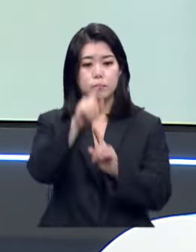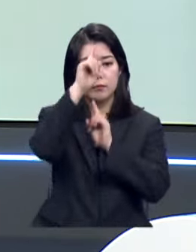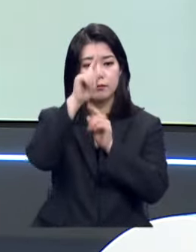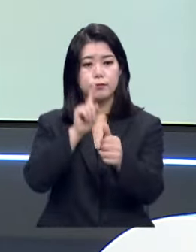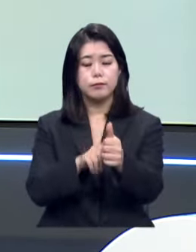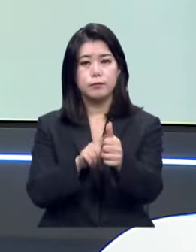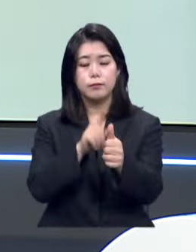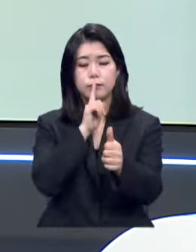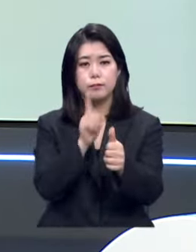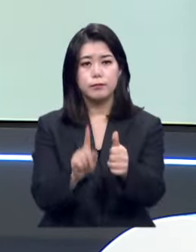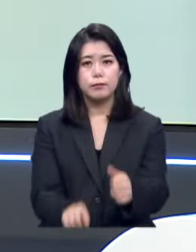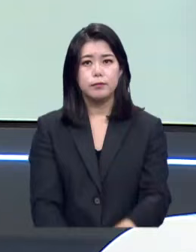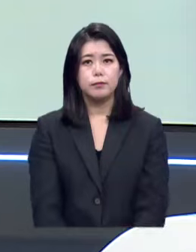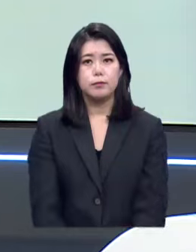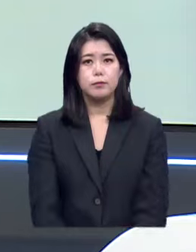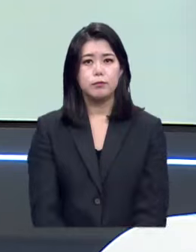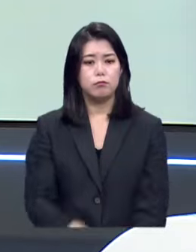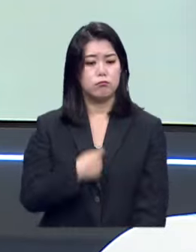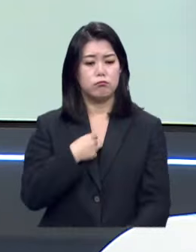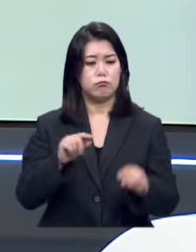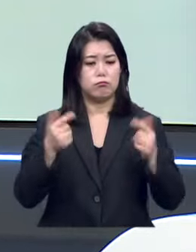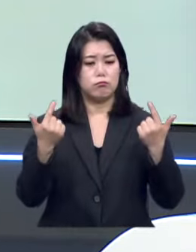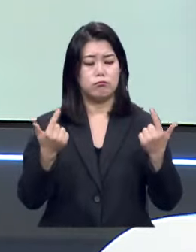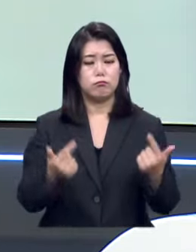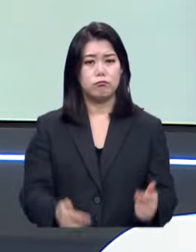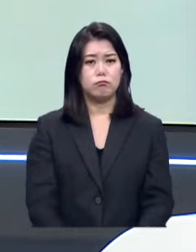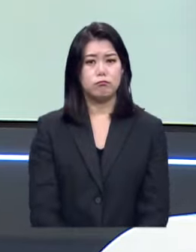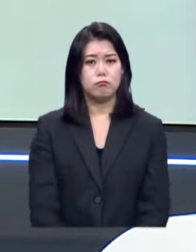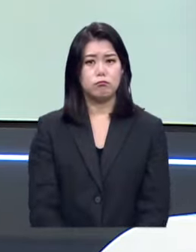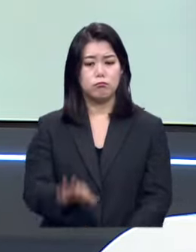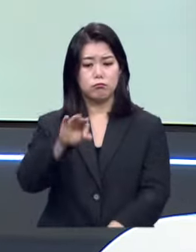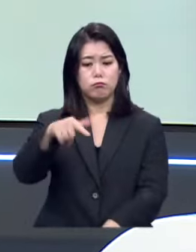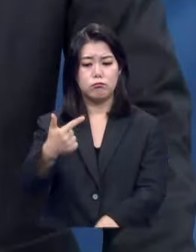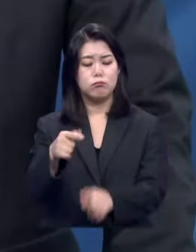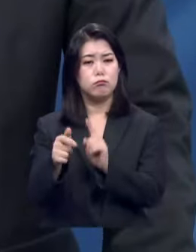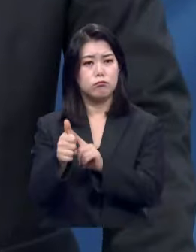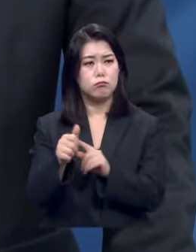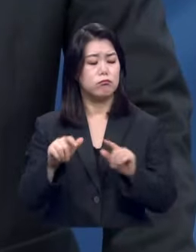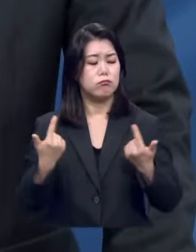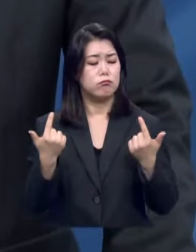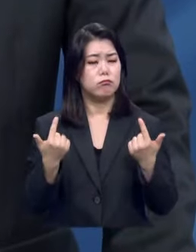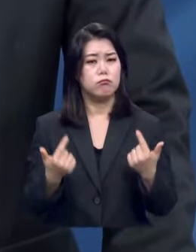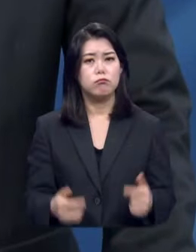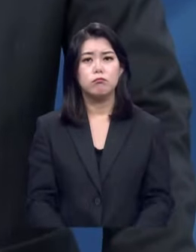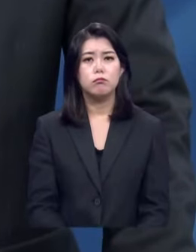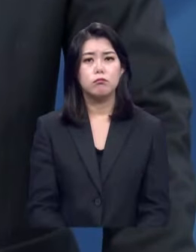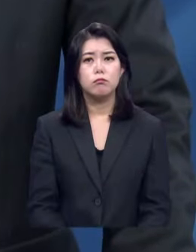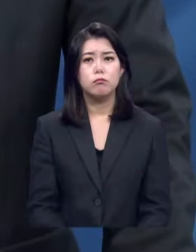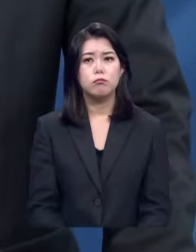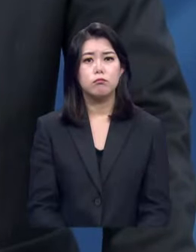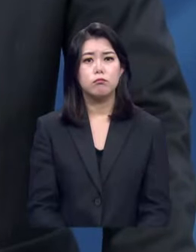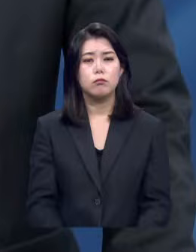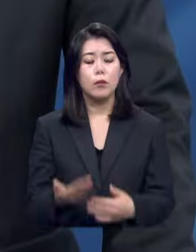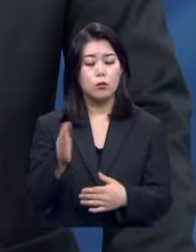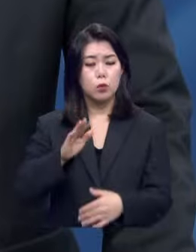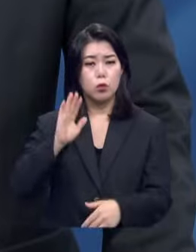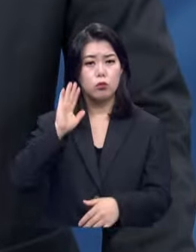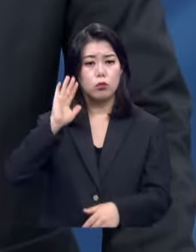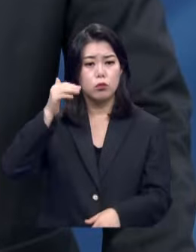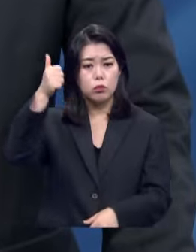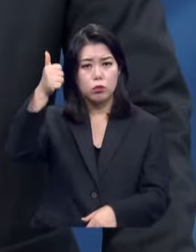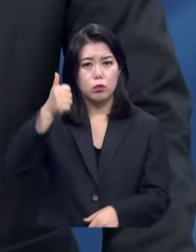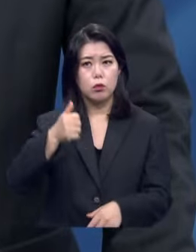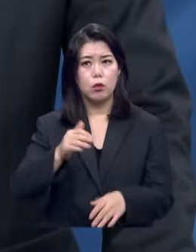대표 얘기는 김민수 대변이 님 나 아니에요 윤상인 의원도 아니라고 하는데 근데 그렇다고 해서 용산에서